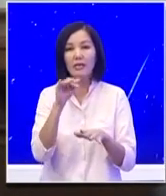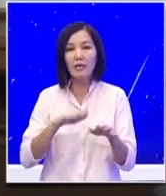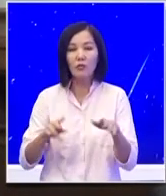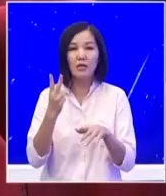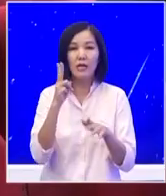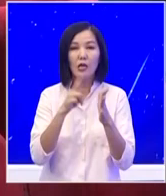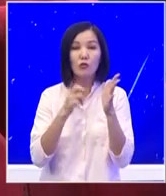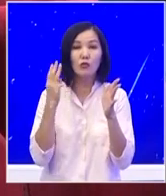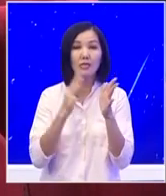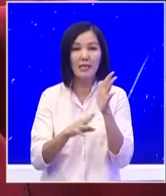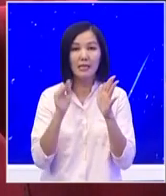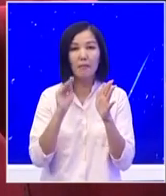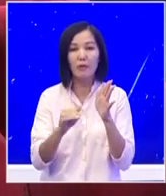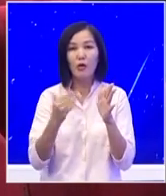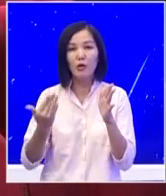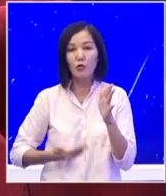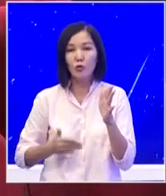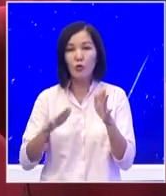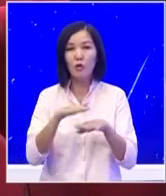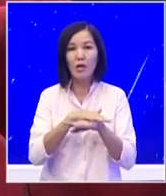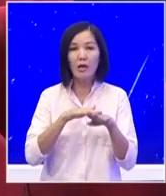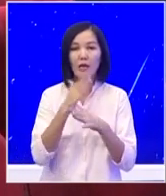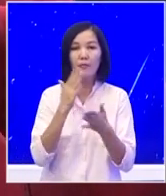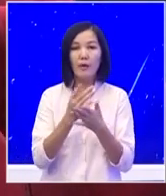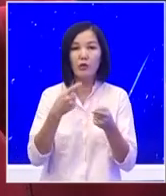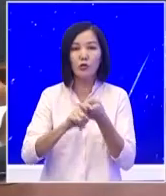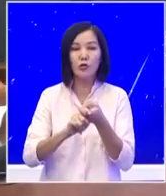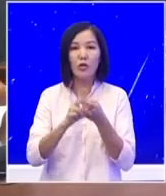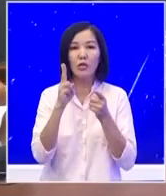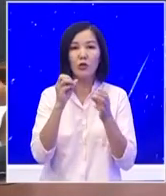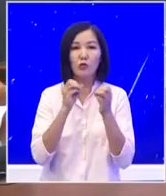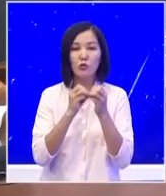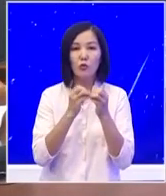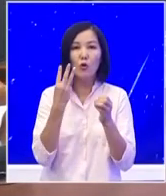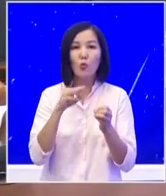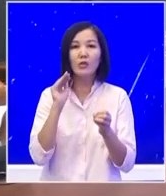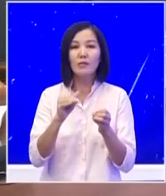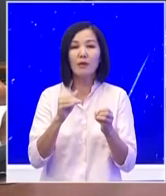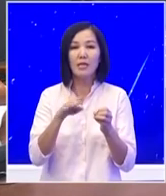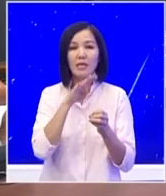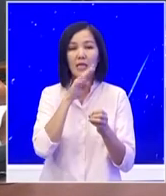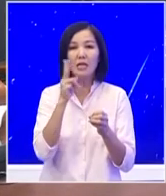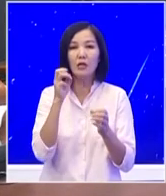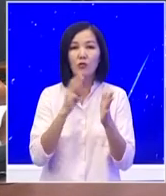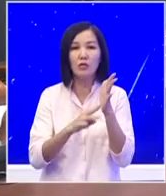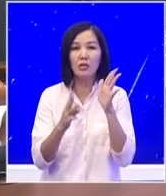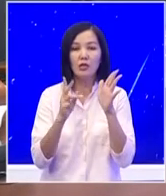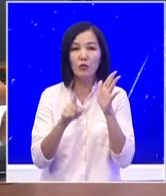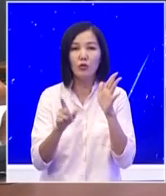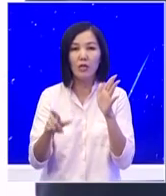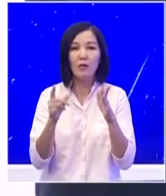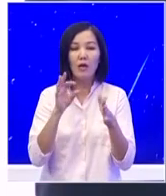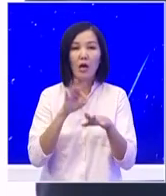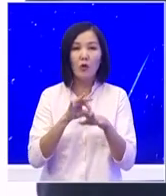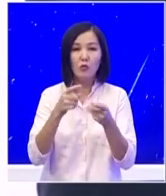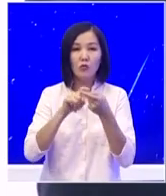Қарасай ауданында 280 мың тұрғын бар. Жұқтырғандар саны 210, 30 мың халқы бар Текеліде 284 адам қауіпті